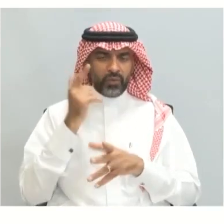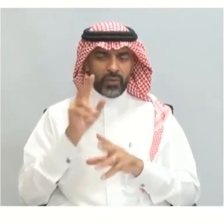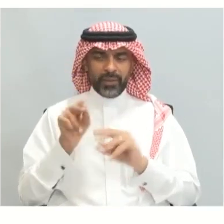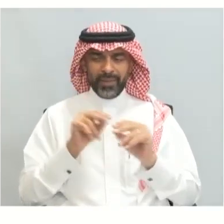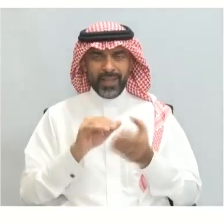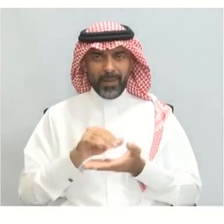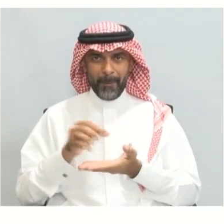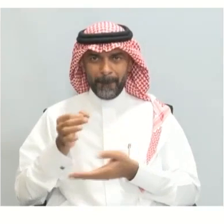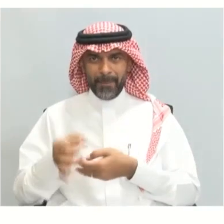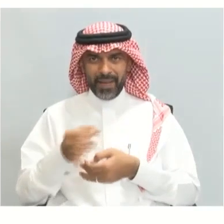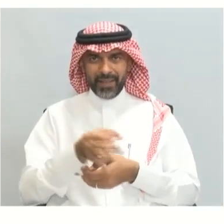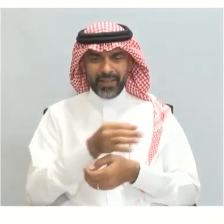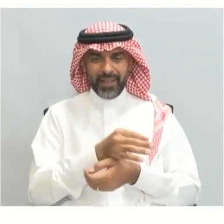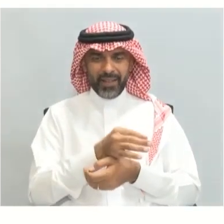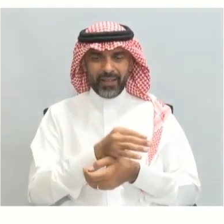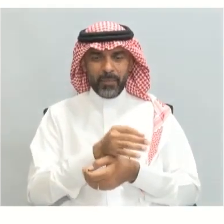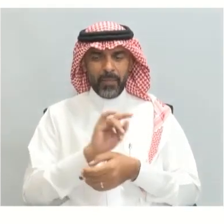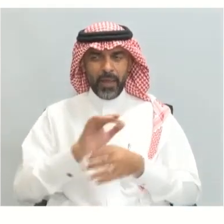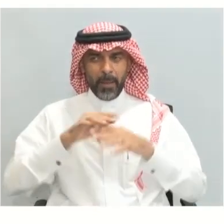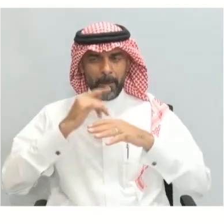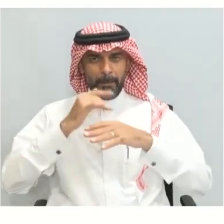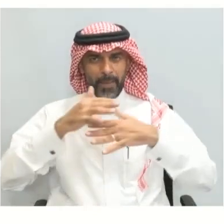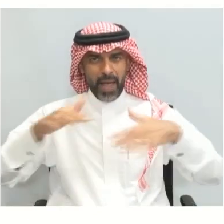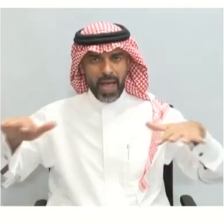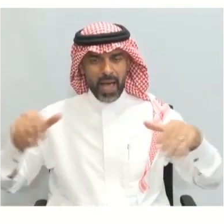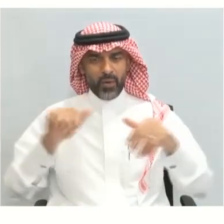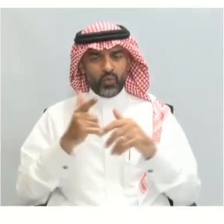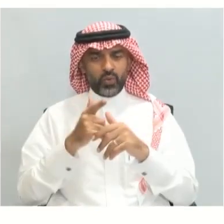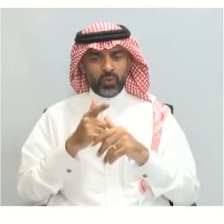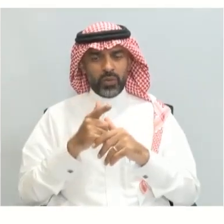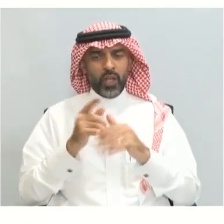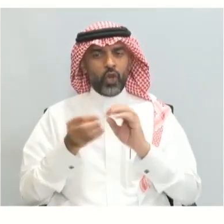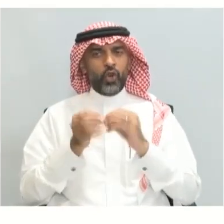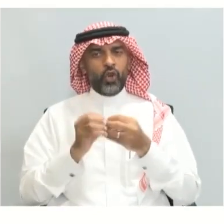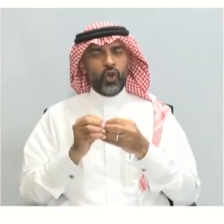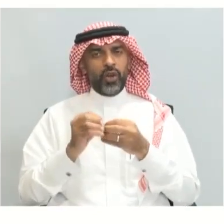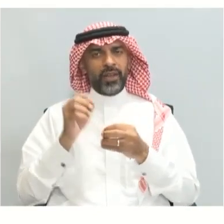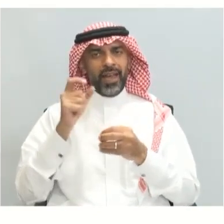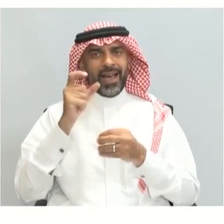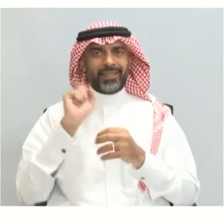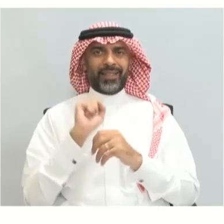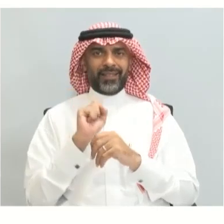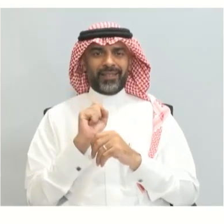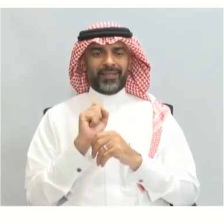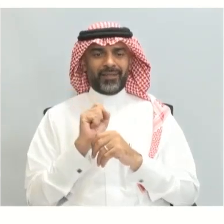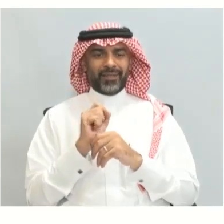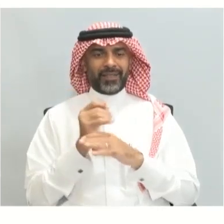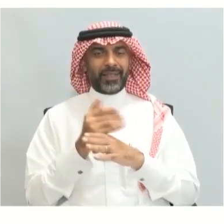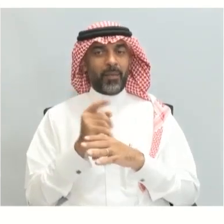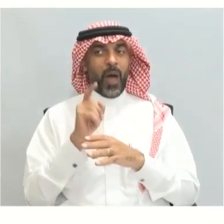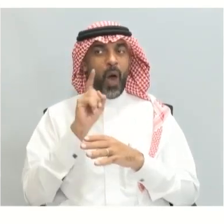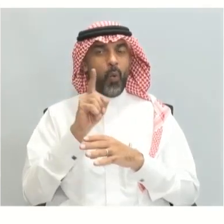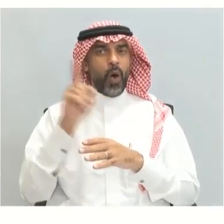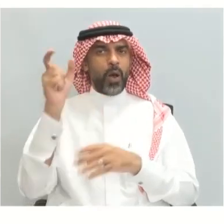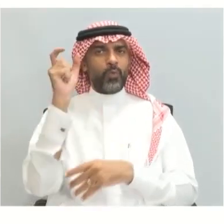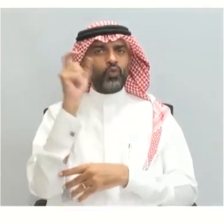المناطق على كالبحار والبحيرات باستخدام الالوان كما ذكرت لكم ان المسلمين سباقين